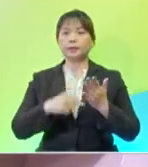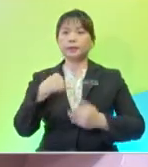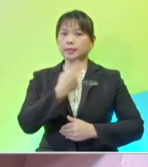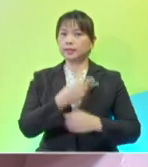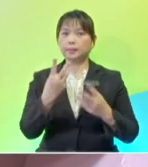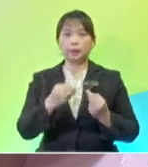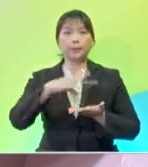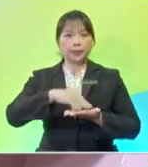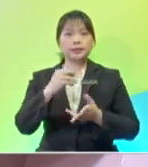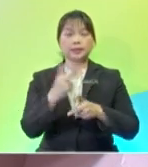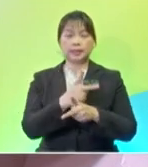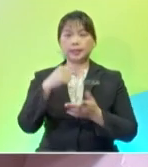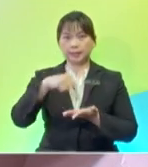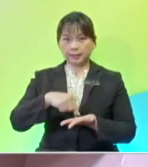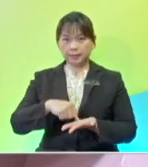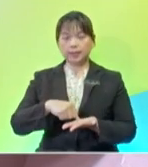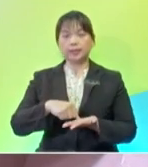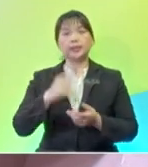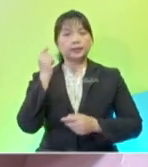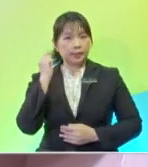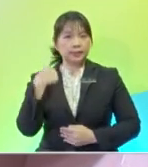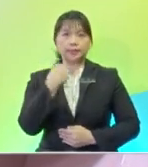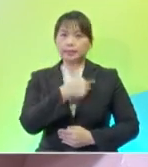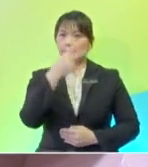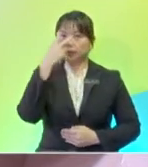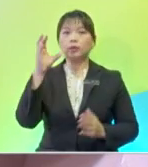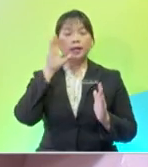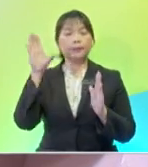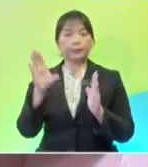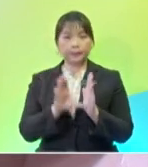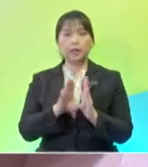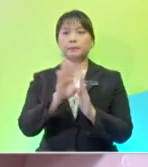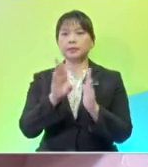belajar kali ini Oke tadi kita tengok gambar berdiri